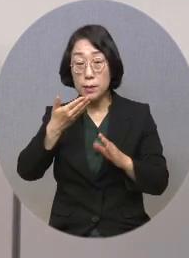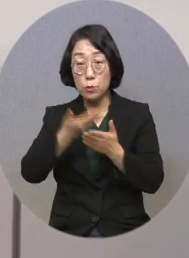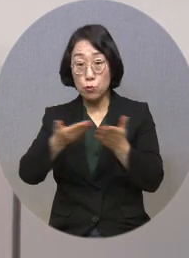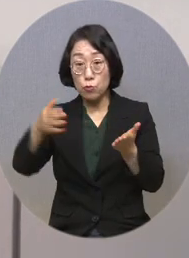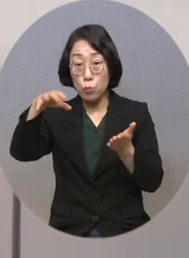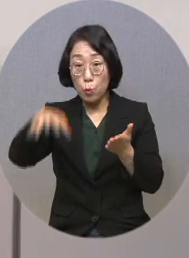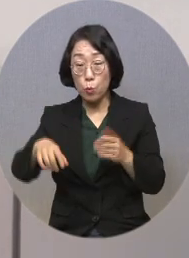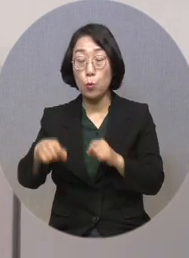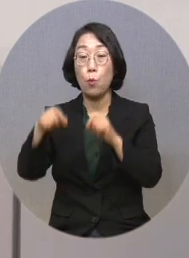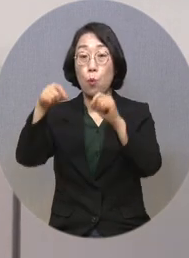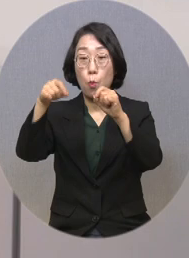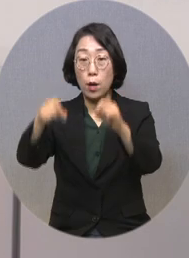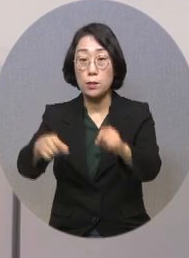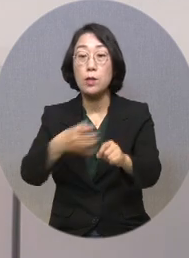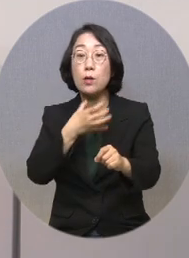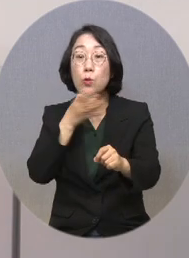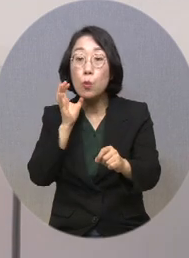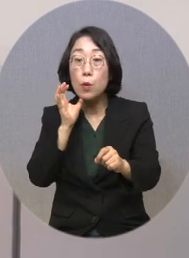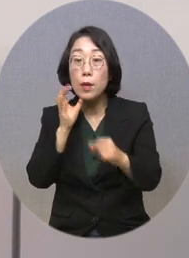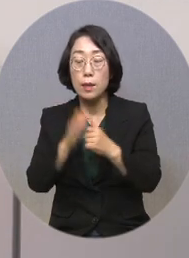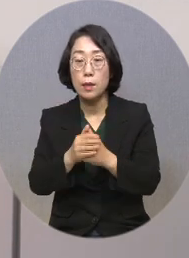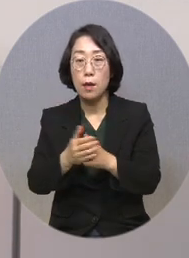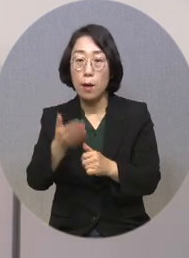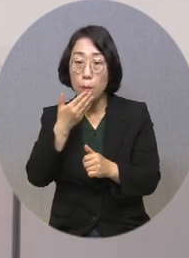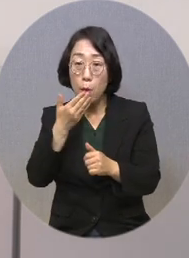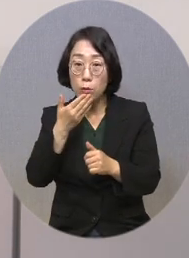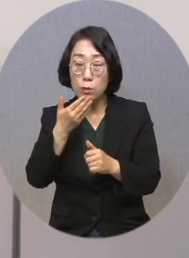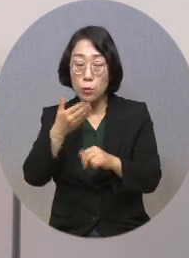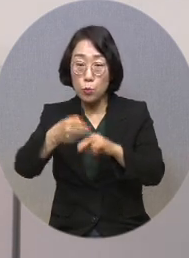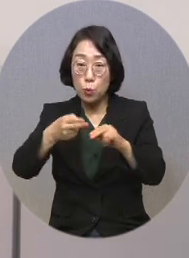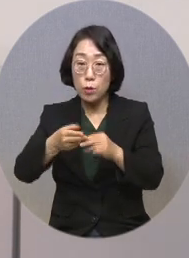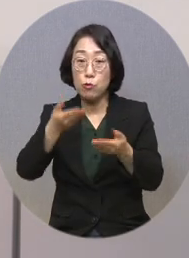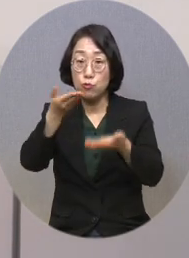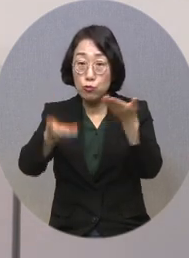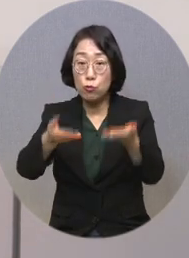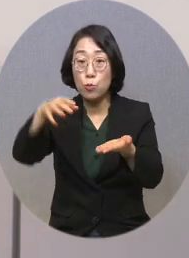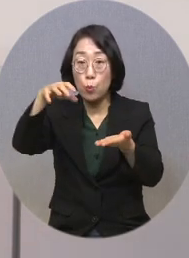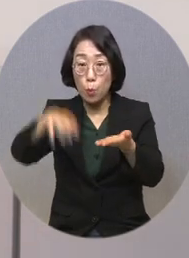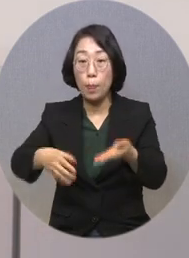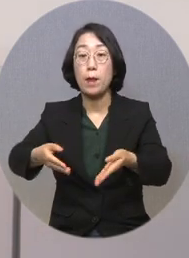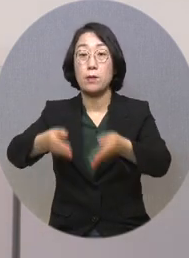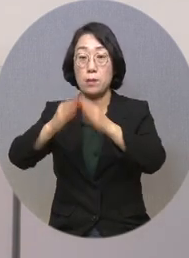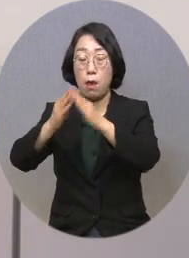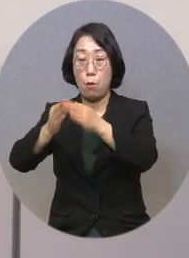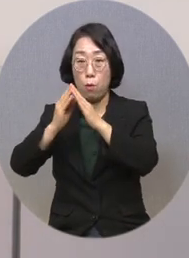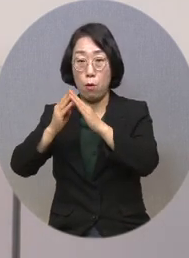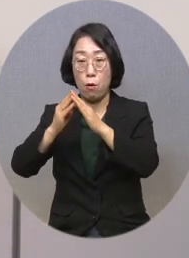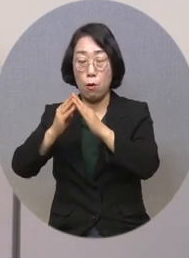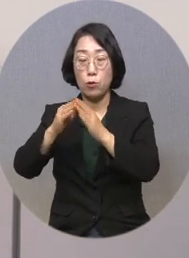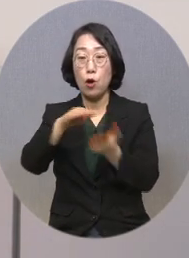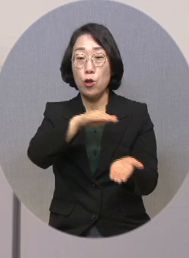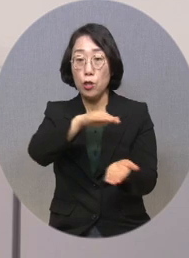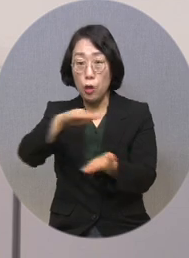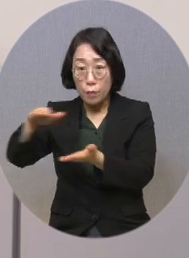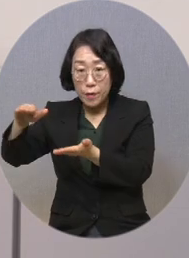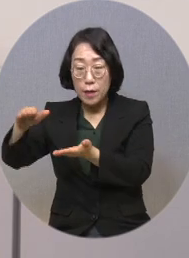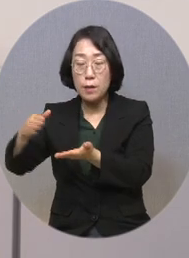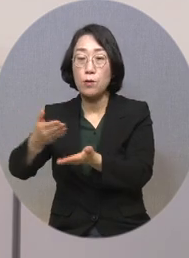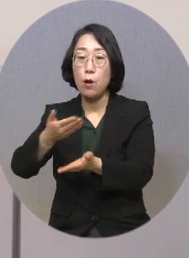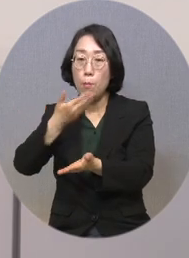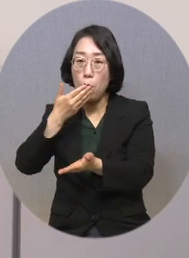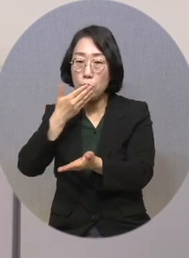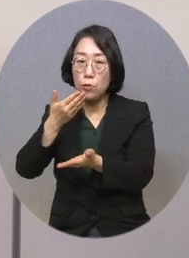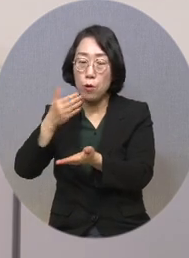노인 요양시설 급식센터를 설립해서 이쪽 기관들의 연계된 식사를 제공할 수 있는